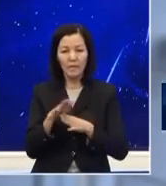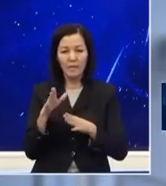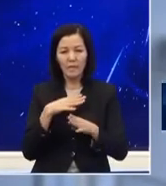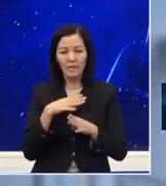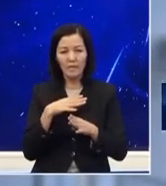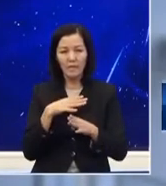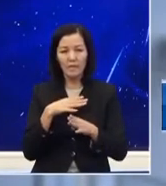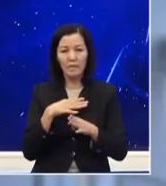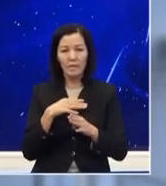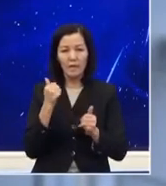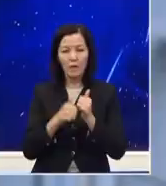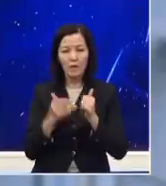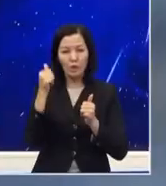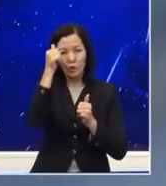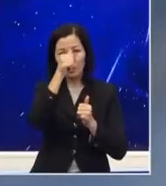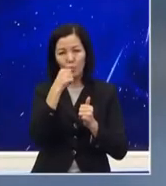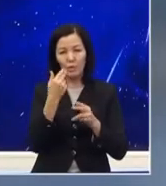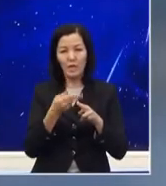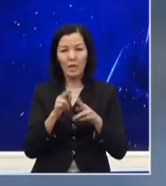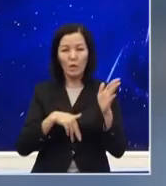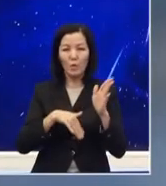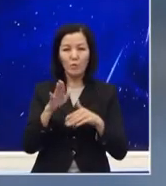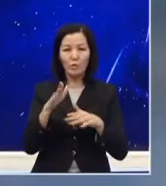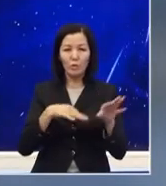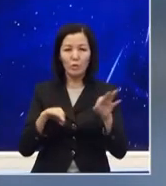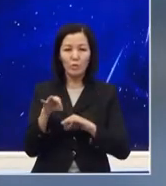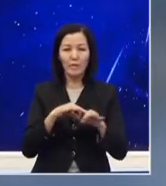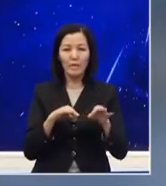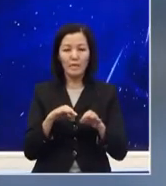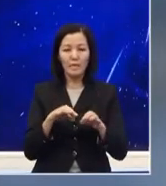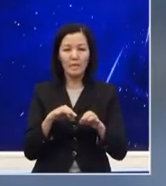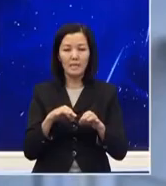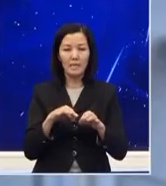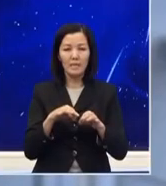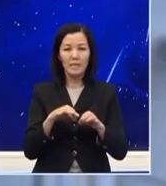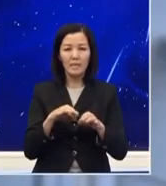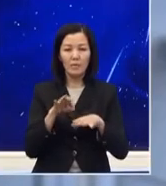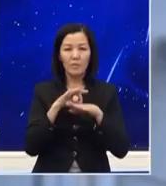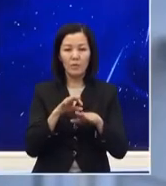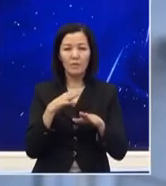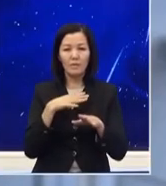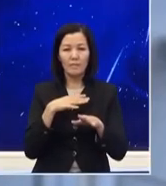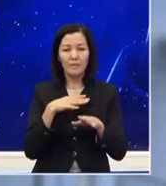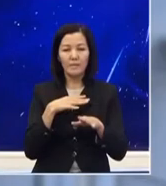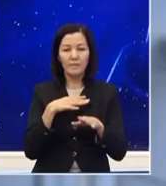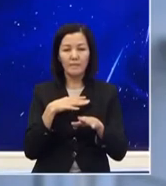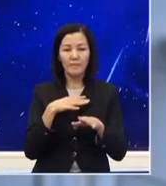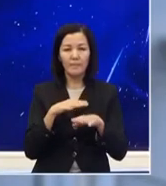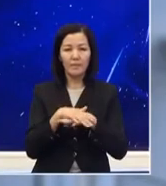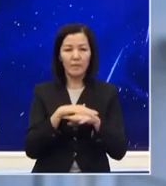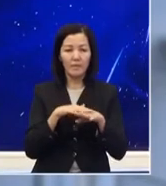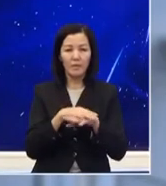біреуі жылдағыдай біз ең үздік жобалардың жәрмеңкесін өткіземіз. Ол жәрмеңкенің